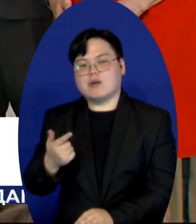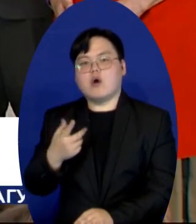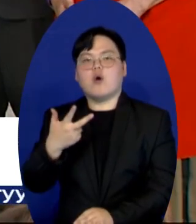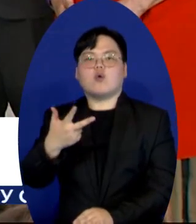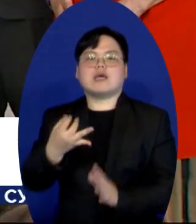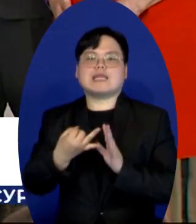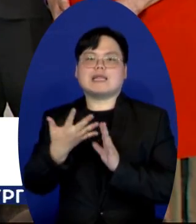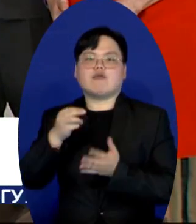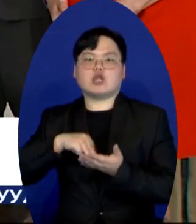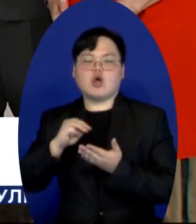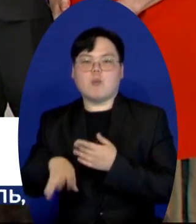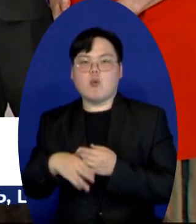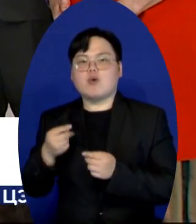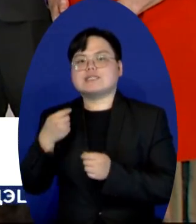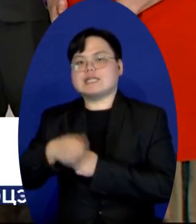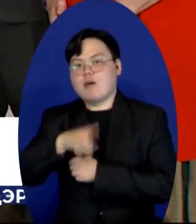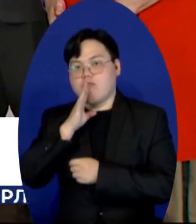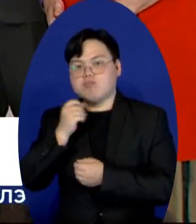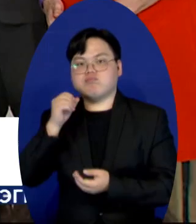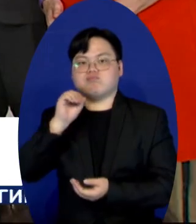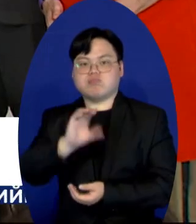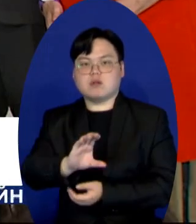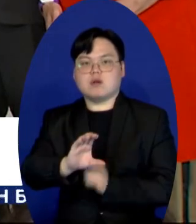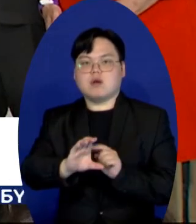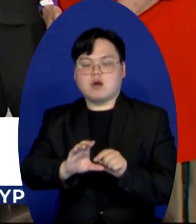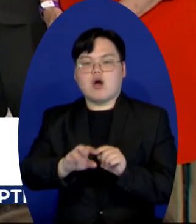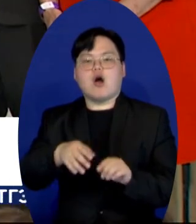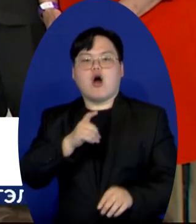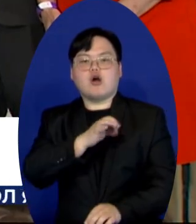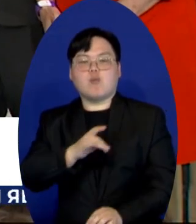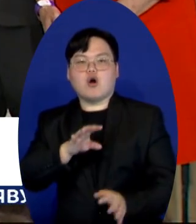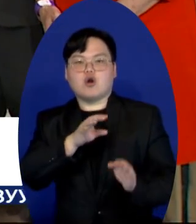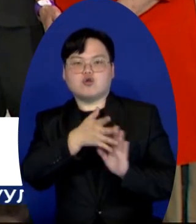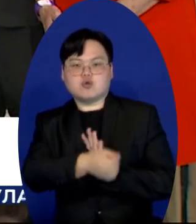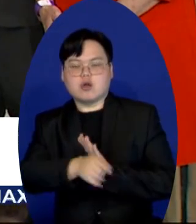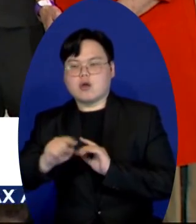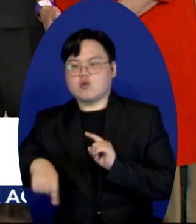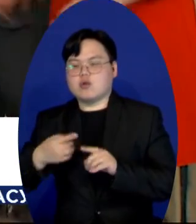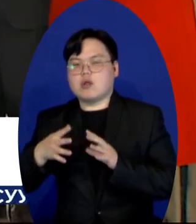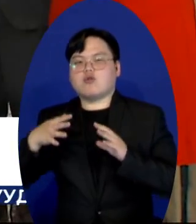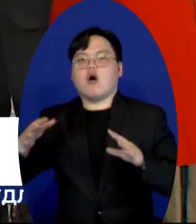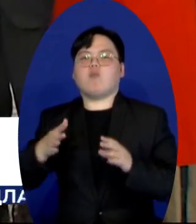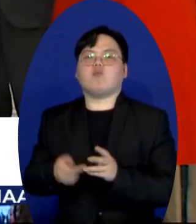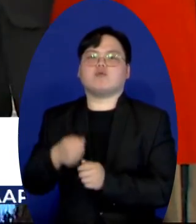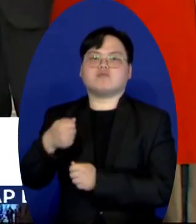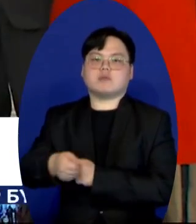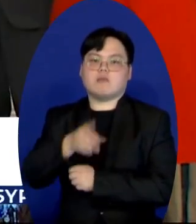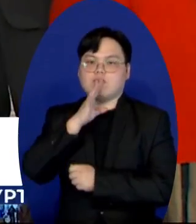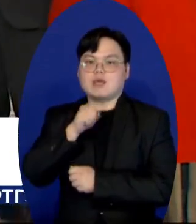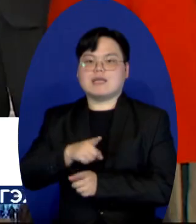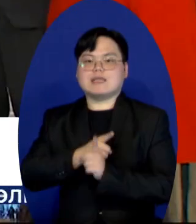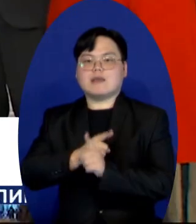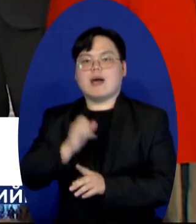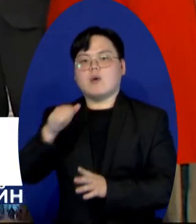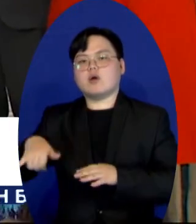375 тэрбумыг зарцуулахаар тусгасан нь холбооны төсвөөс энэ чиглэлд хуваарлсан түүхэн томоохон хөрөнгө оруулалт болсон байна. Энэ хүрээнд Америк